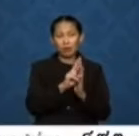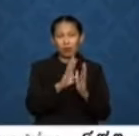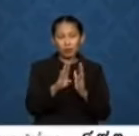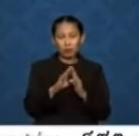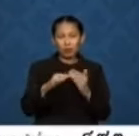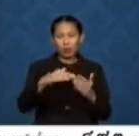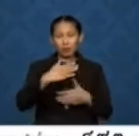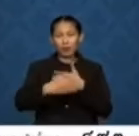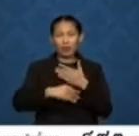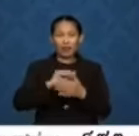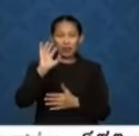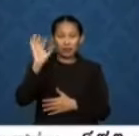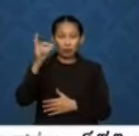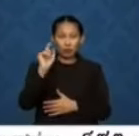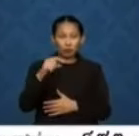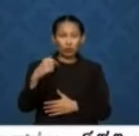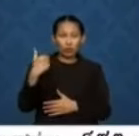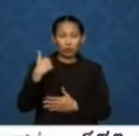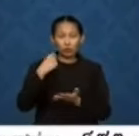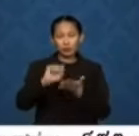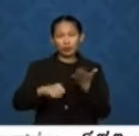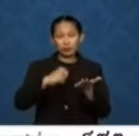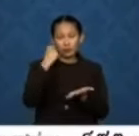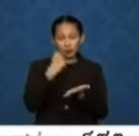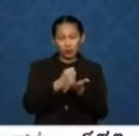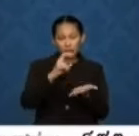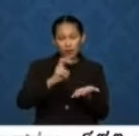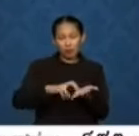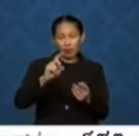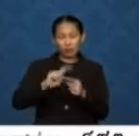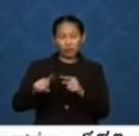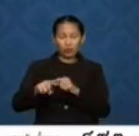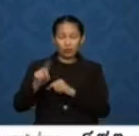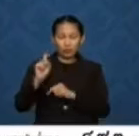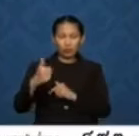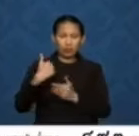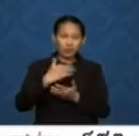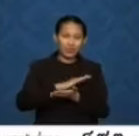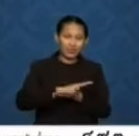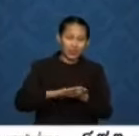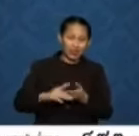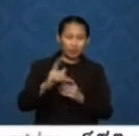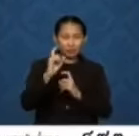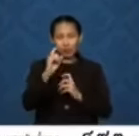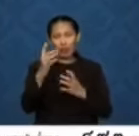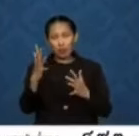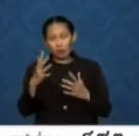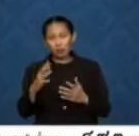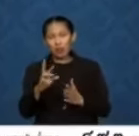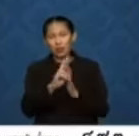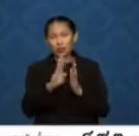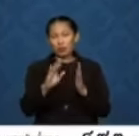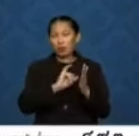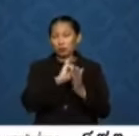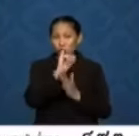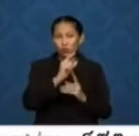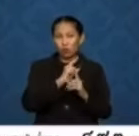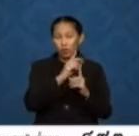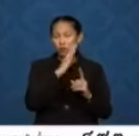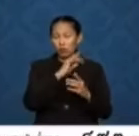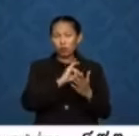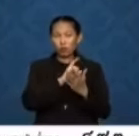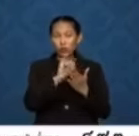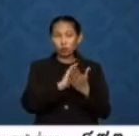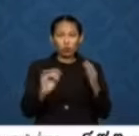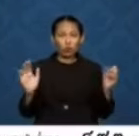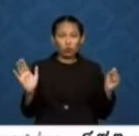การค้าโลกต้องมีเซอร์ติฟิเคทค่ะมีความสะอาดมีความปลอดภัยมีความถูกระเบียบซึ่งหากมีครบทุกอย่